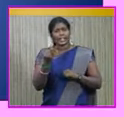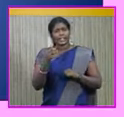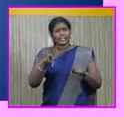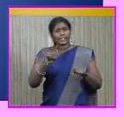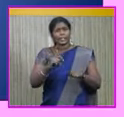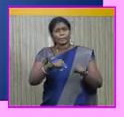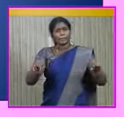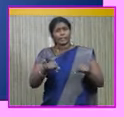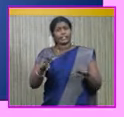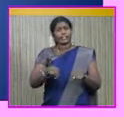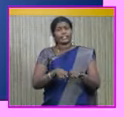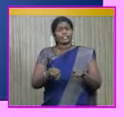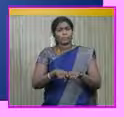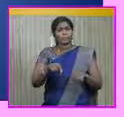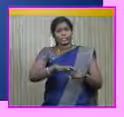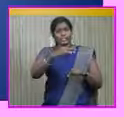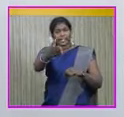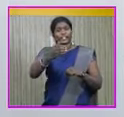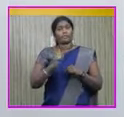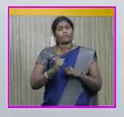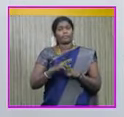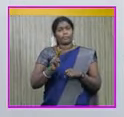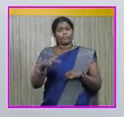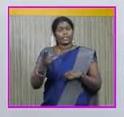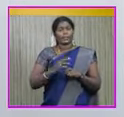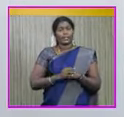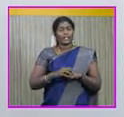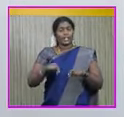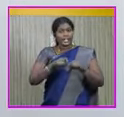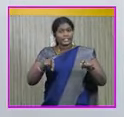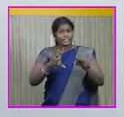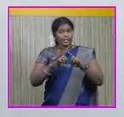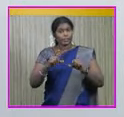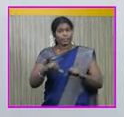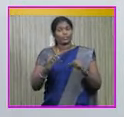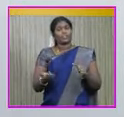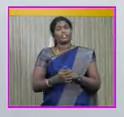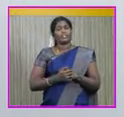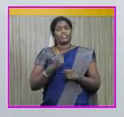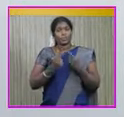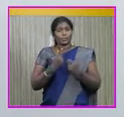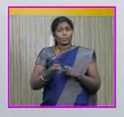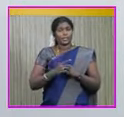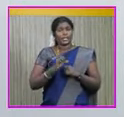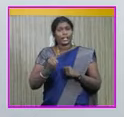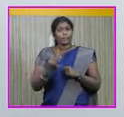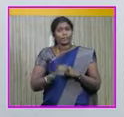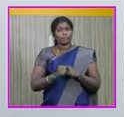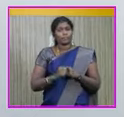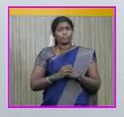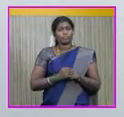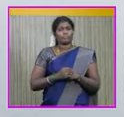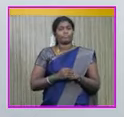கோணங்களுக்கு எதிரே அமையும். கொஞ்சம் மாற்றிக்கலாமா? சம கோணங்கள் அப்படின்னு சொல்லும்போது பக்கங்கள் எப்படி இருக்கும்?